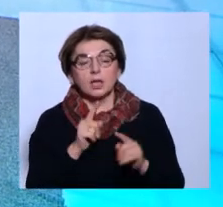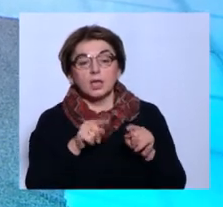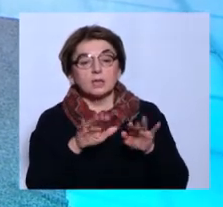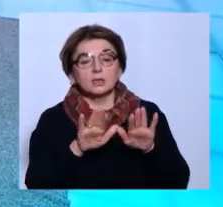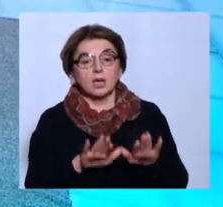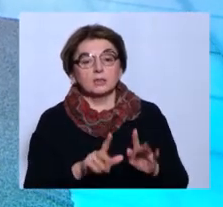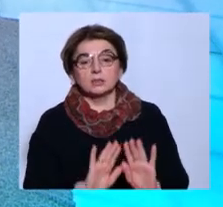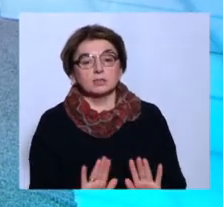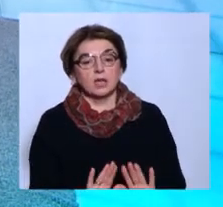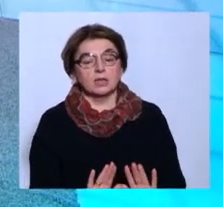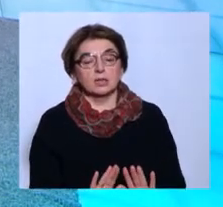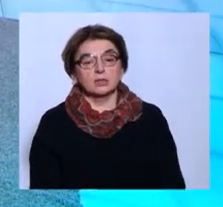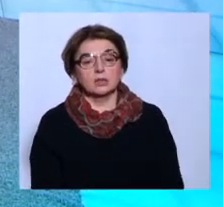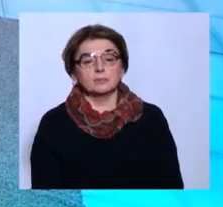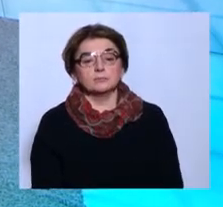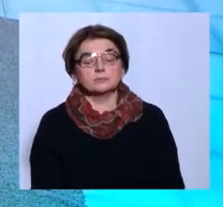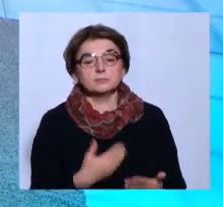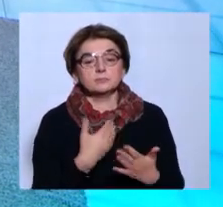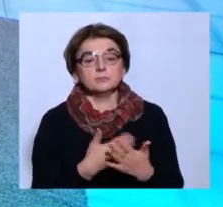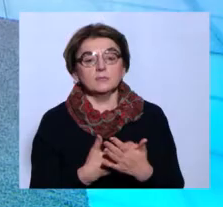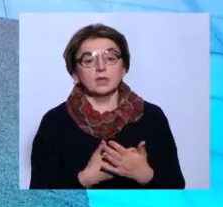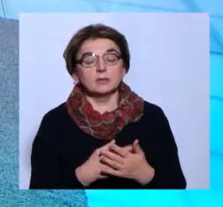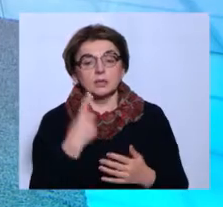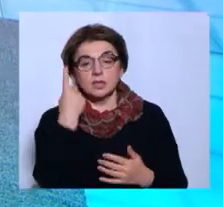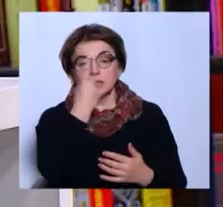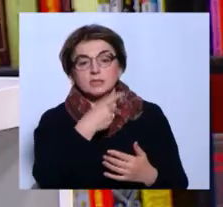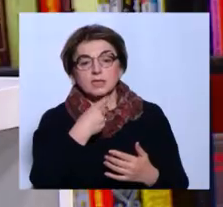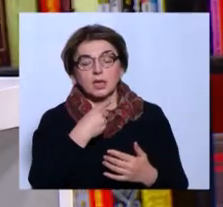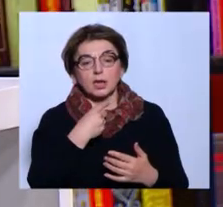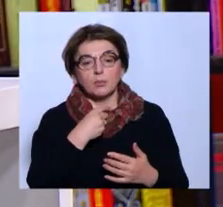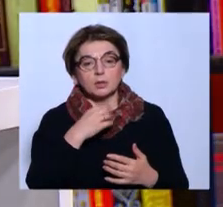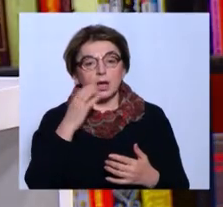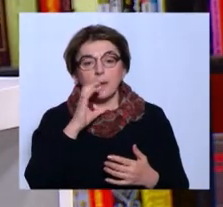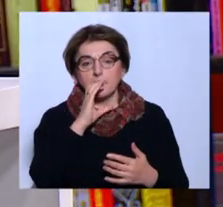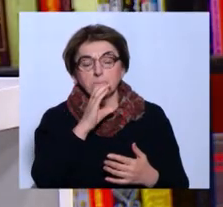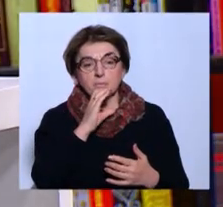ადგილზე, არ იმყოფებიან ერთ ადგილზე. მაგალითად, სახეობა რუხი მგელი,